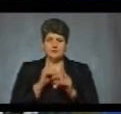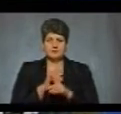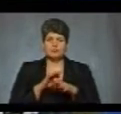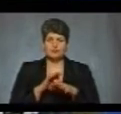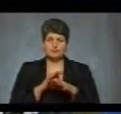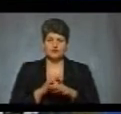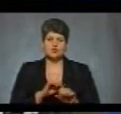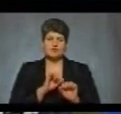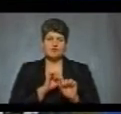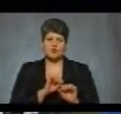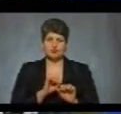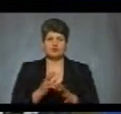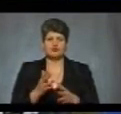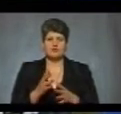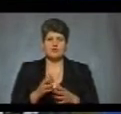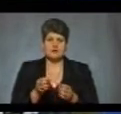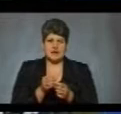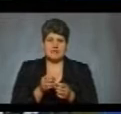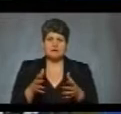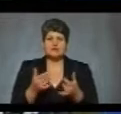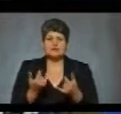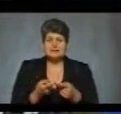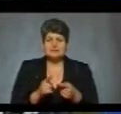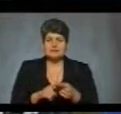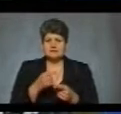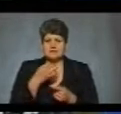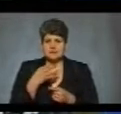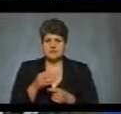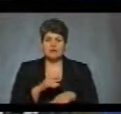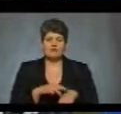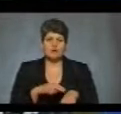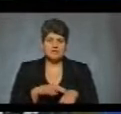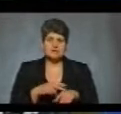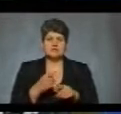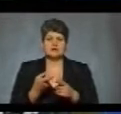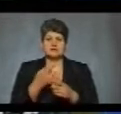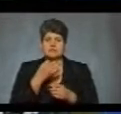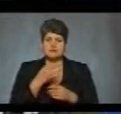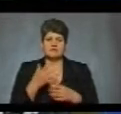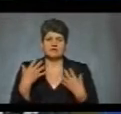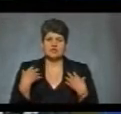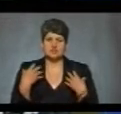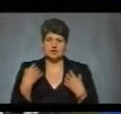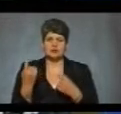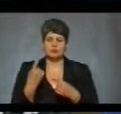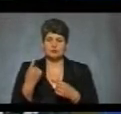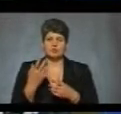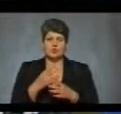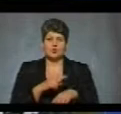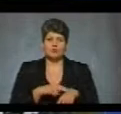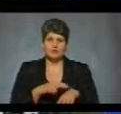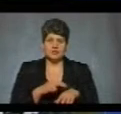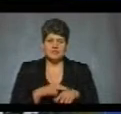оборонною гранатою. Це версія поліції, яку вчора, 3 січня, озвучив начальник слідчого управління Нацполіції в області Володимир Галевич